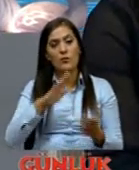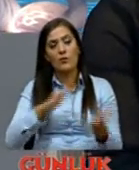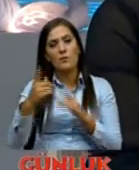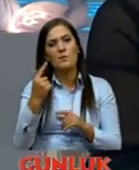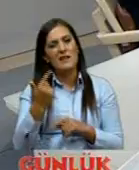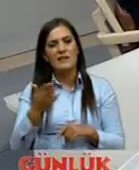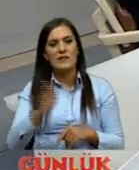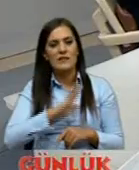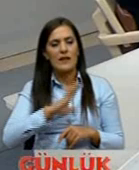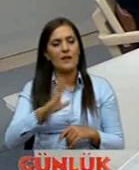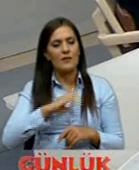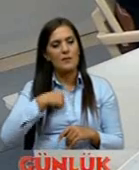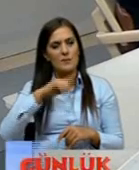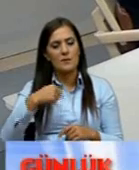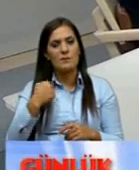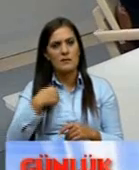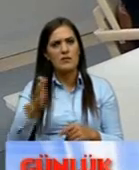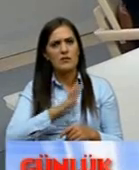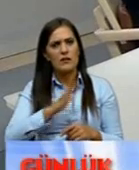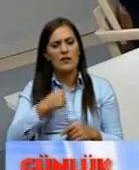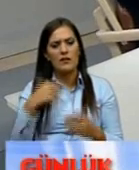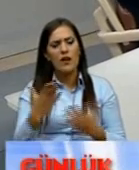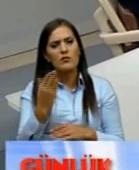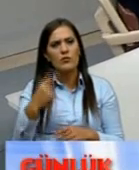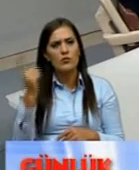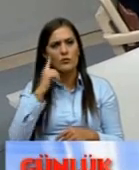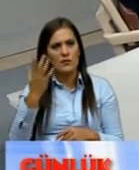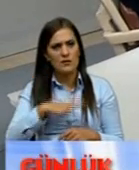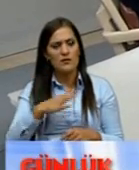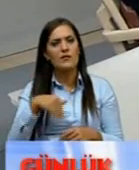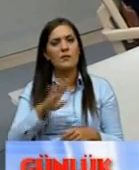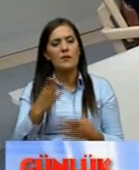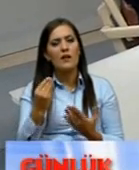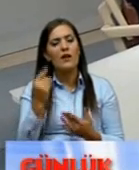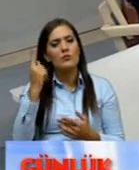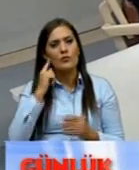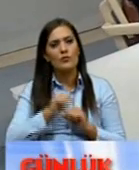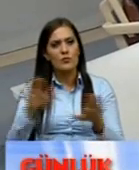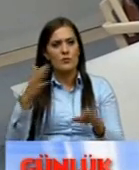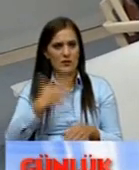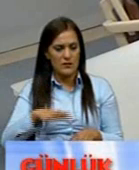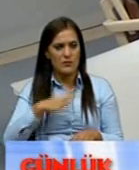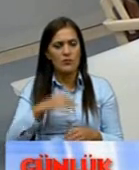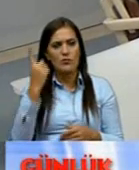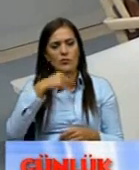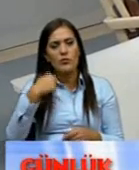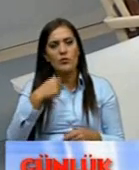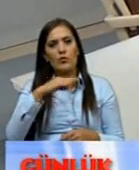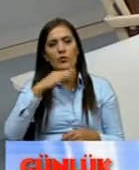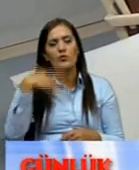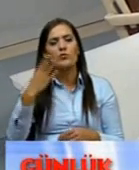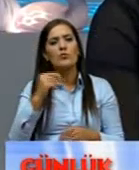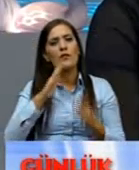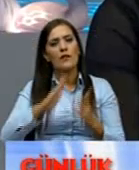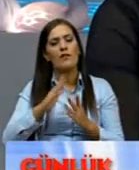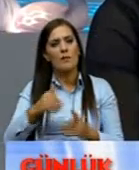biraz şikayetçiyiz aslında. Biz de şikayetçiyiz. Biz de daha çok duymak isteriz değil mi? Kesinlikle, daha çok duyurulmasını isteriz. Çünkü yurt dışında çok sık